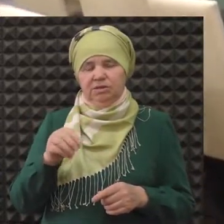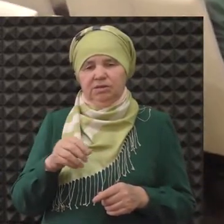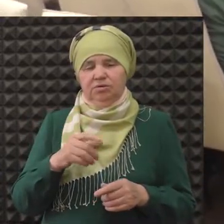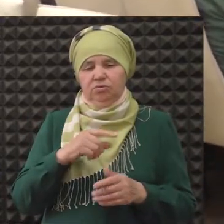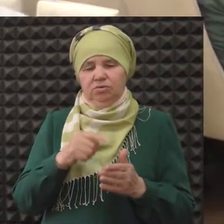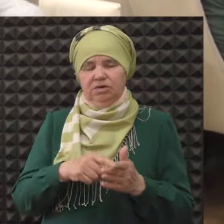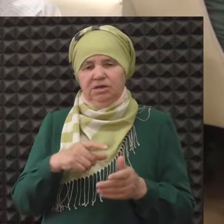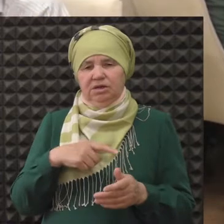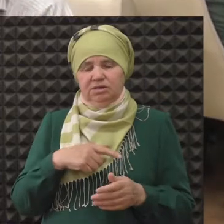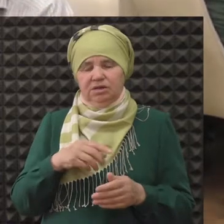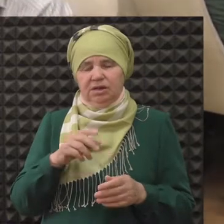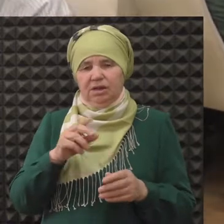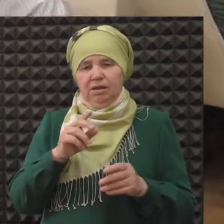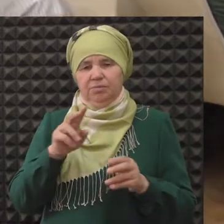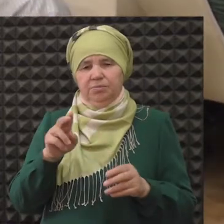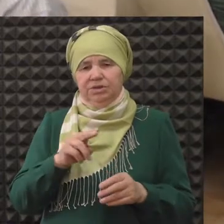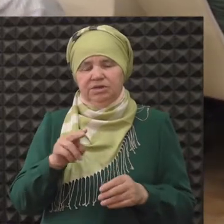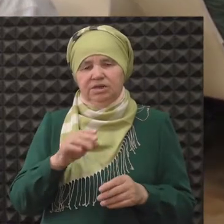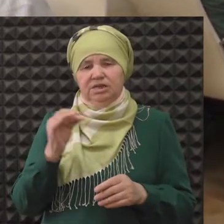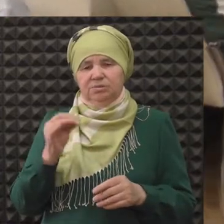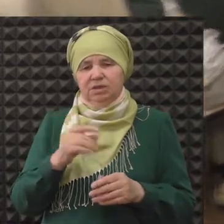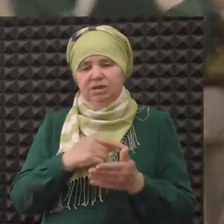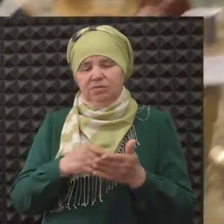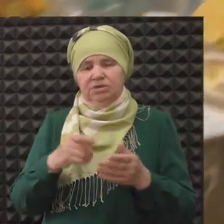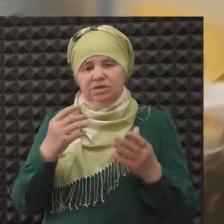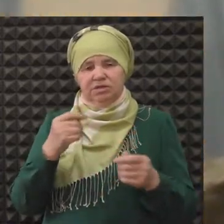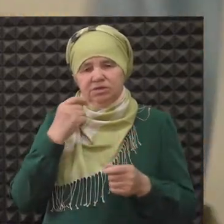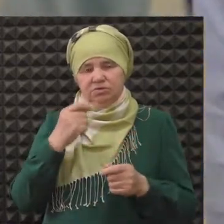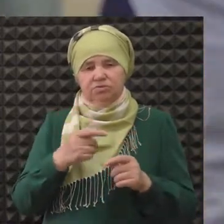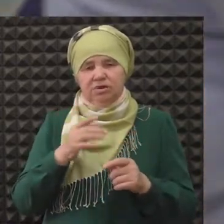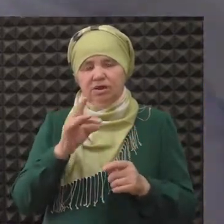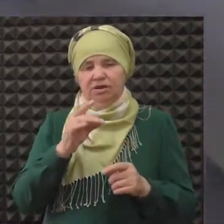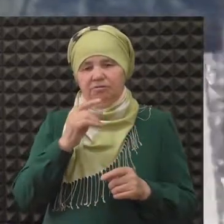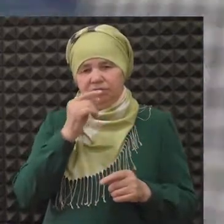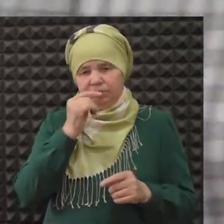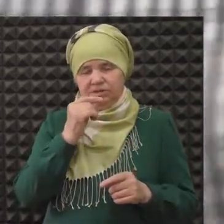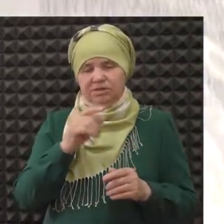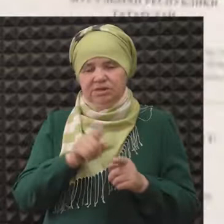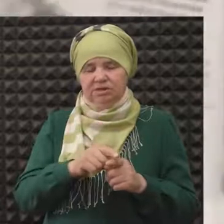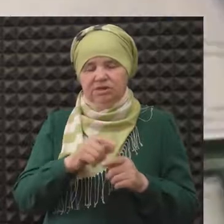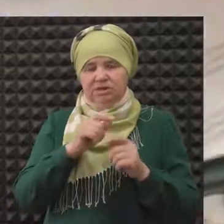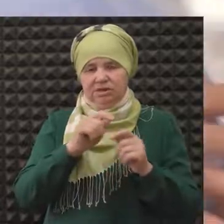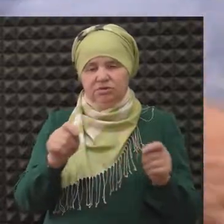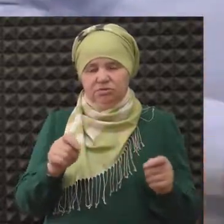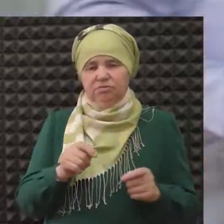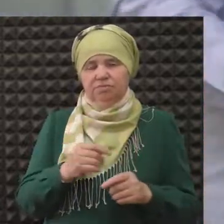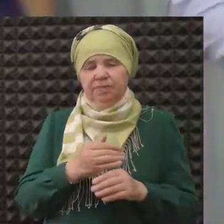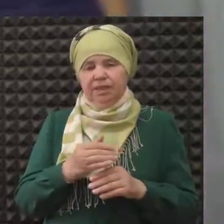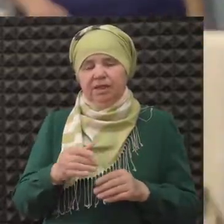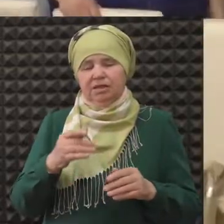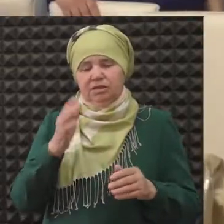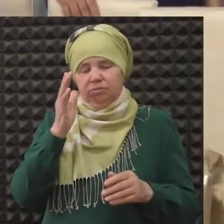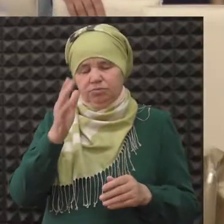Казани. Президент фонда Ердам Ильгам Исмагилов отмечал день рождения уже в Рамадан и также был награжден медалью Мухтасибата.